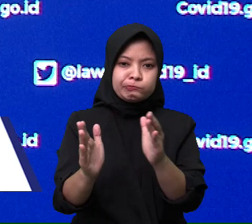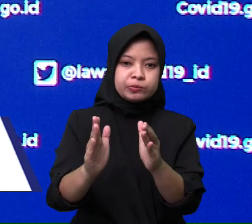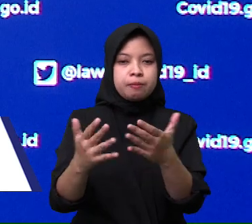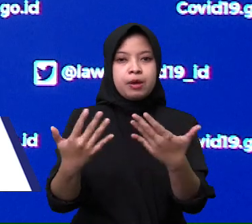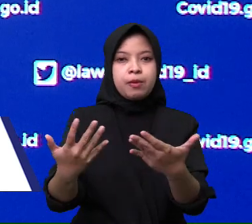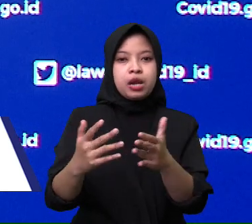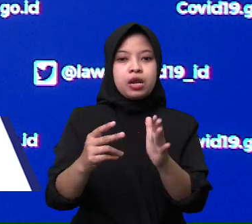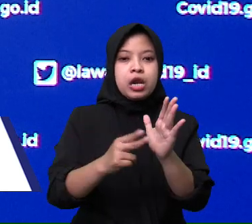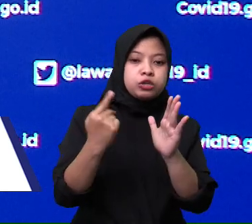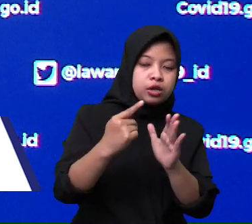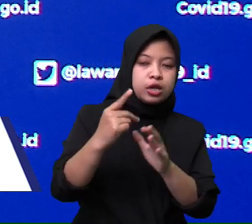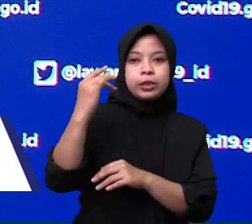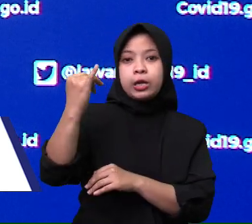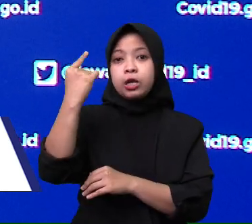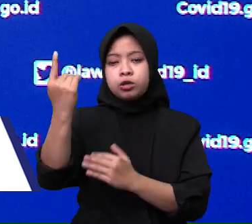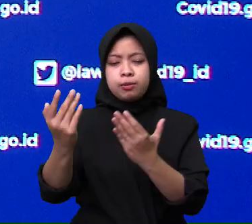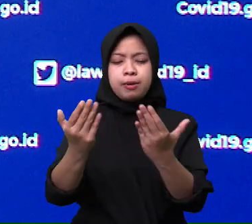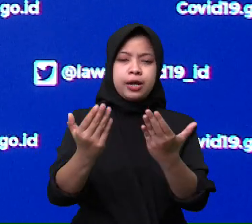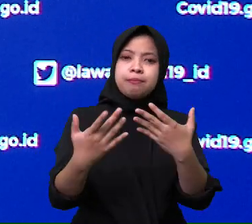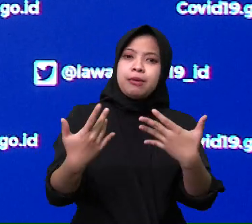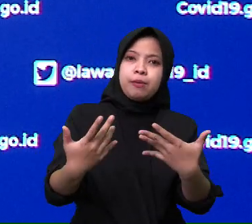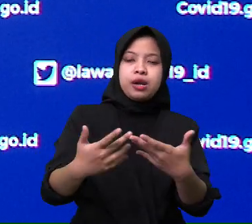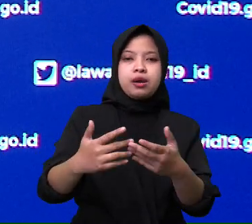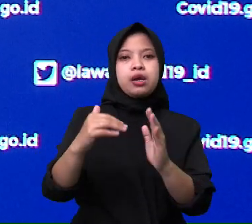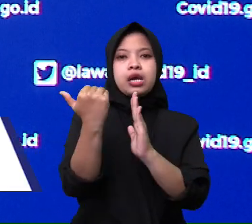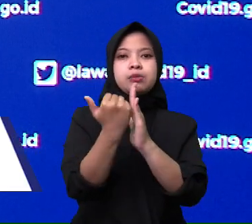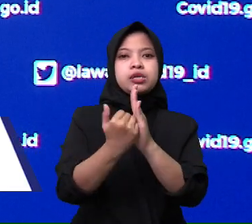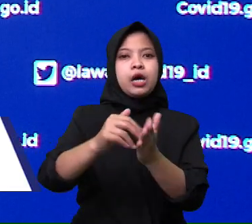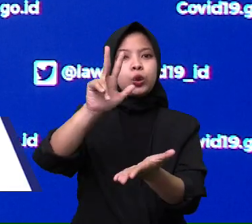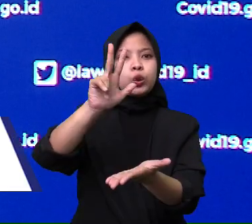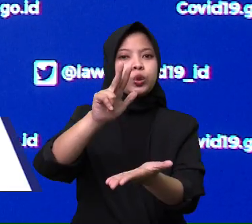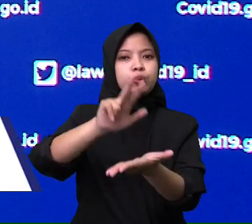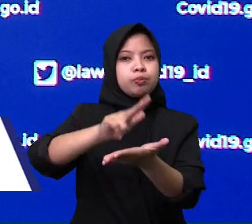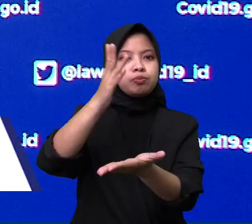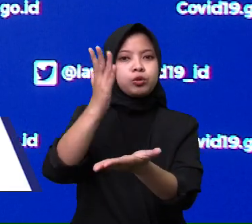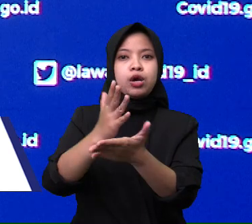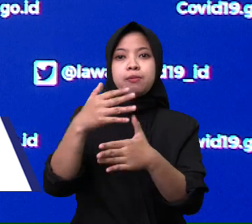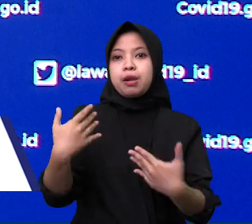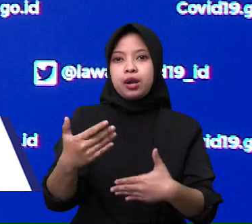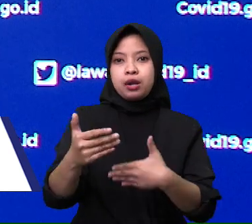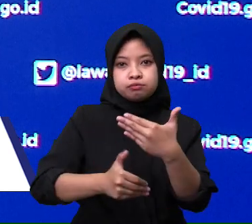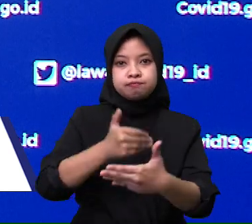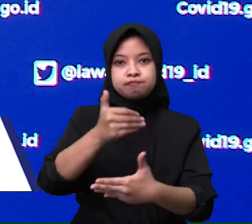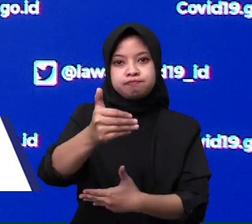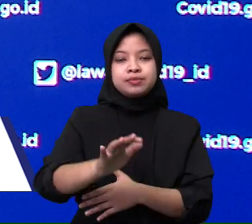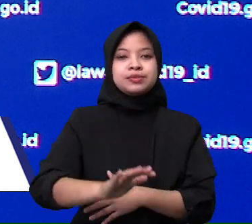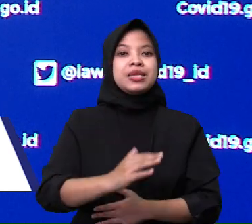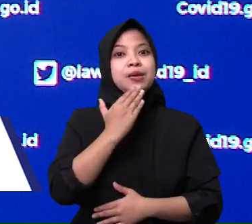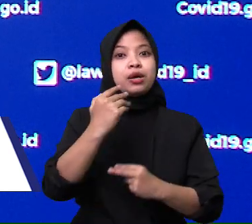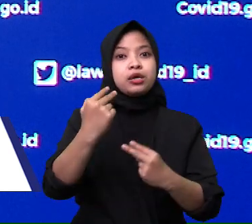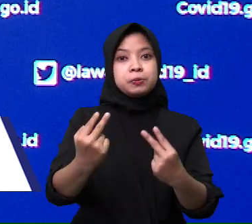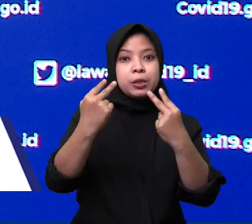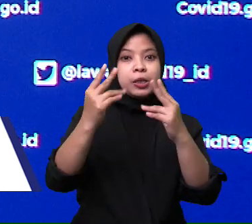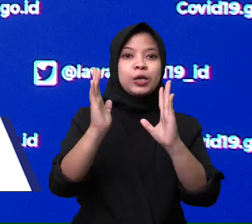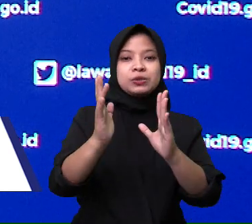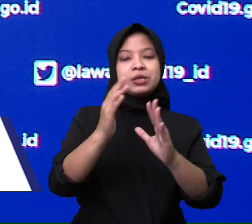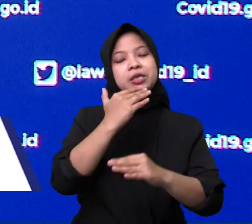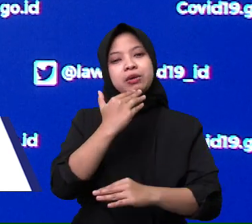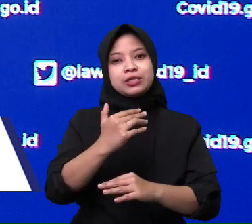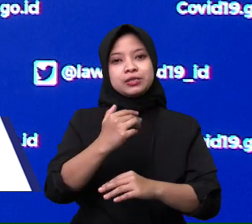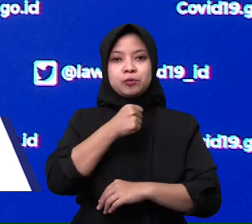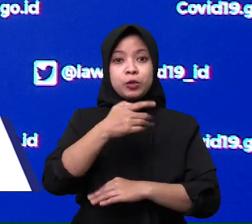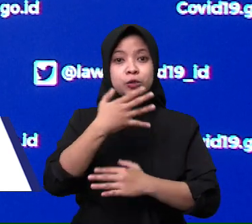dan internasional dalam menentukan kebijakan selanjutnya. Baik, terima kasih atas perhatiannya. Dengan demikian konferensi